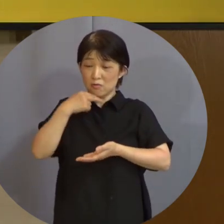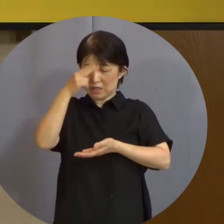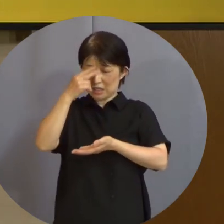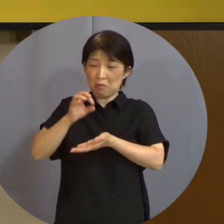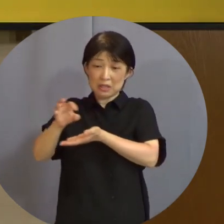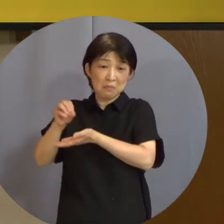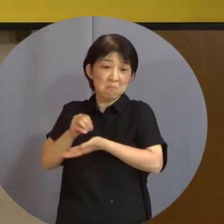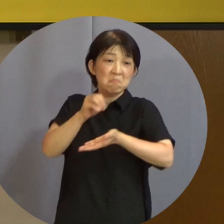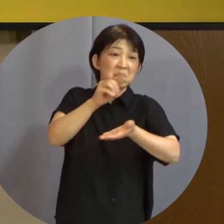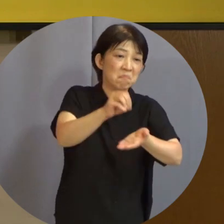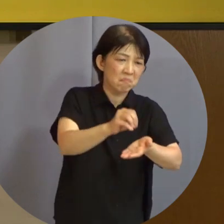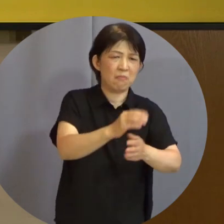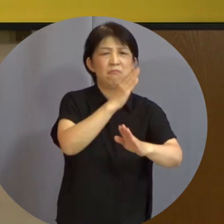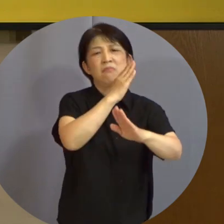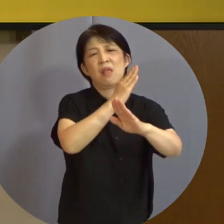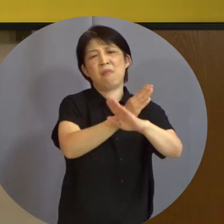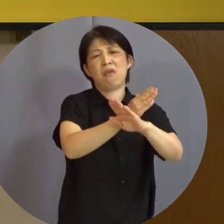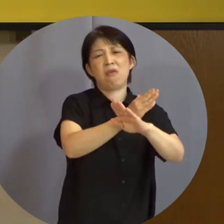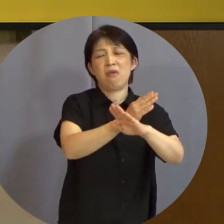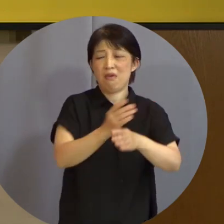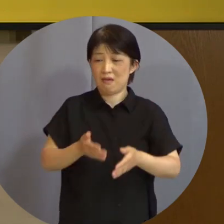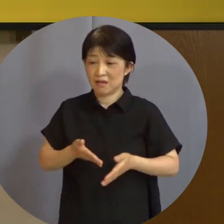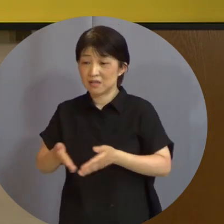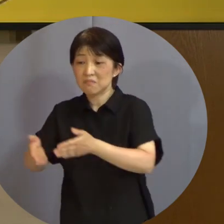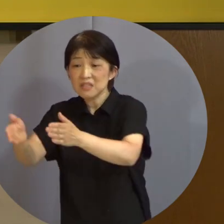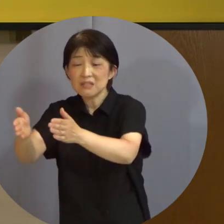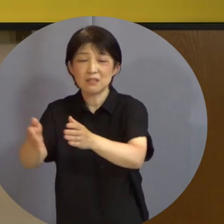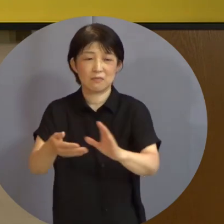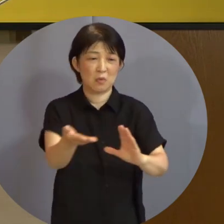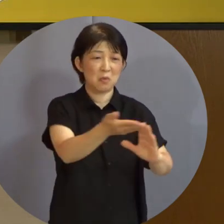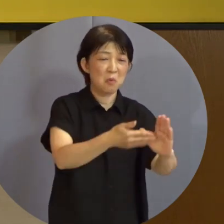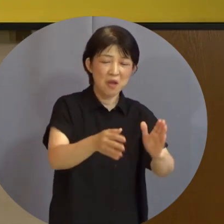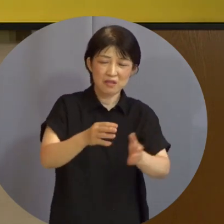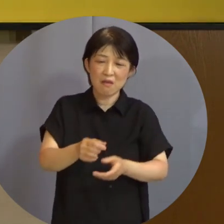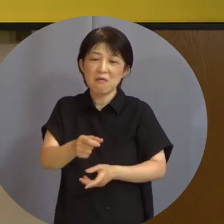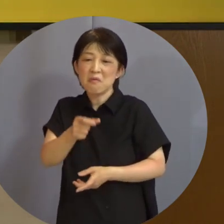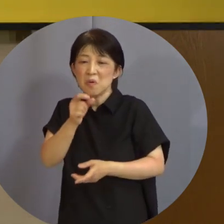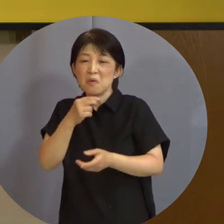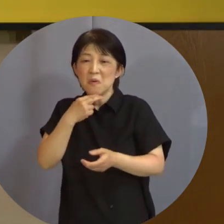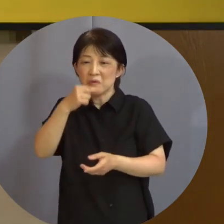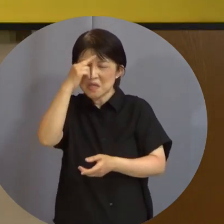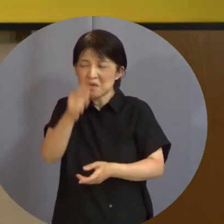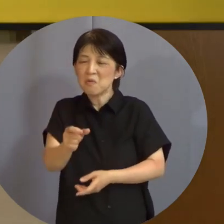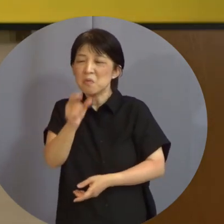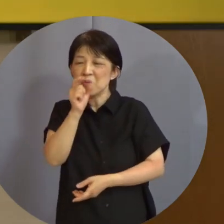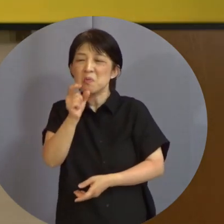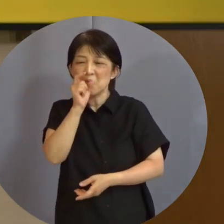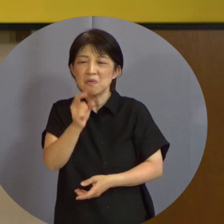ください。路上や公園での飲酒など、これも厳禁です。